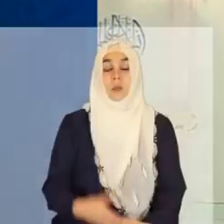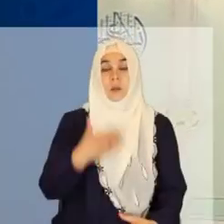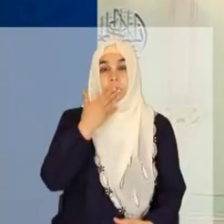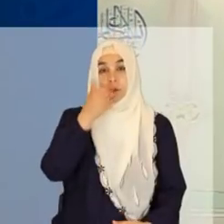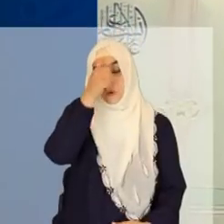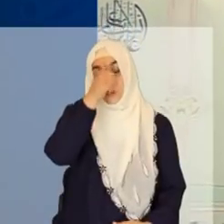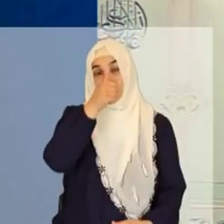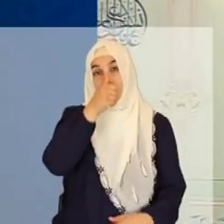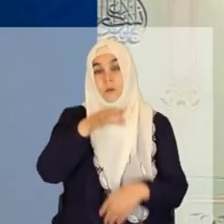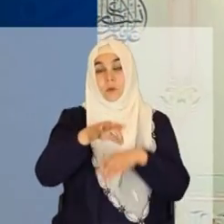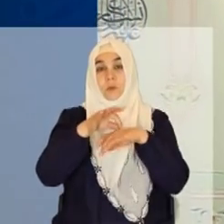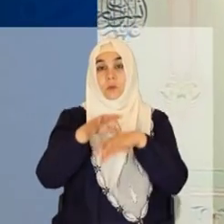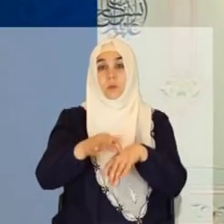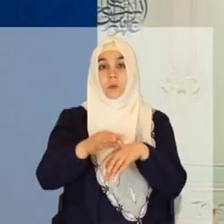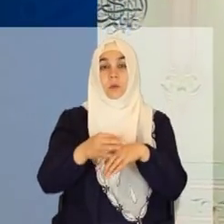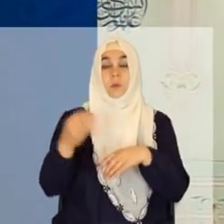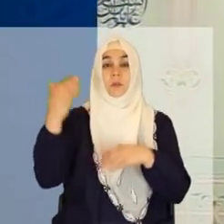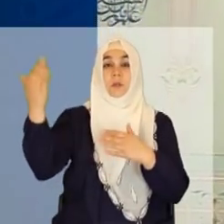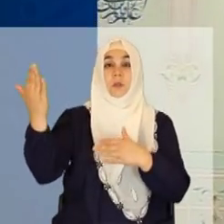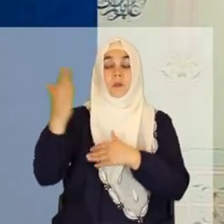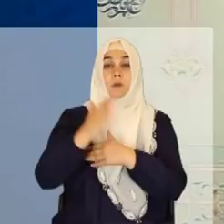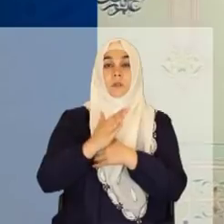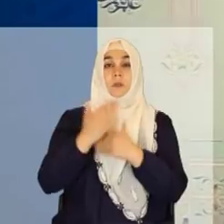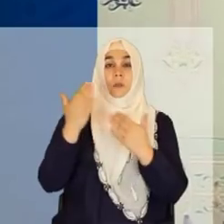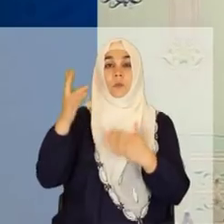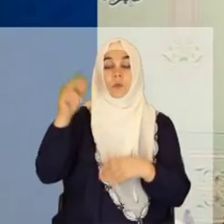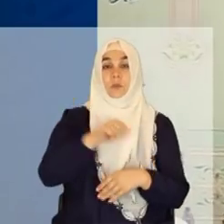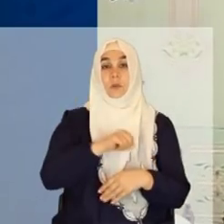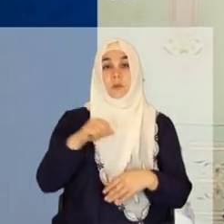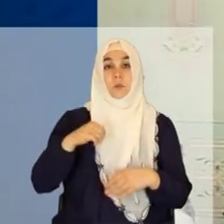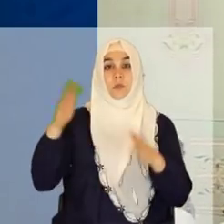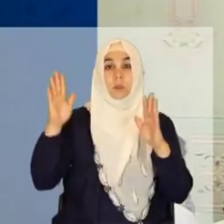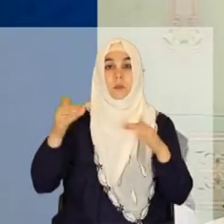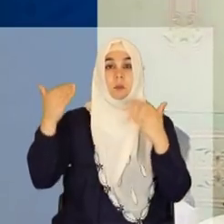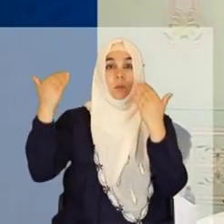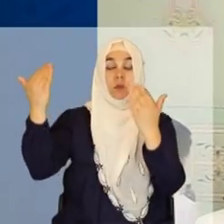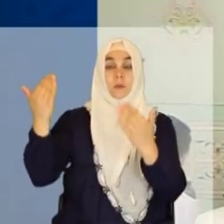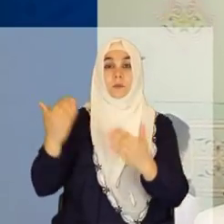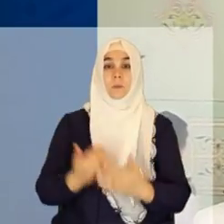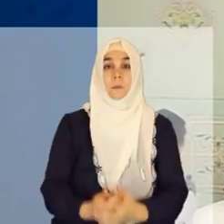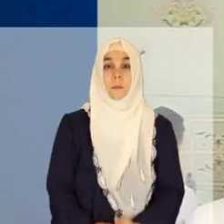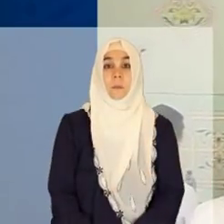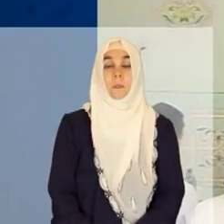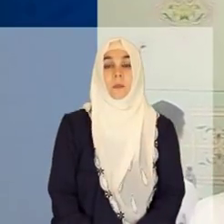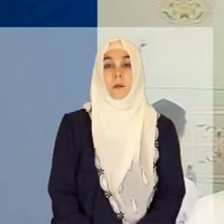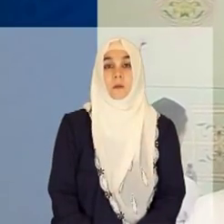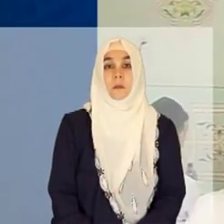رمضان آي روزسini tutmaqni bizlarga farz qilgan Alloh taologa hamd va sanolar bo'lsin.